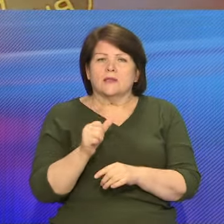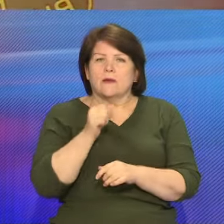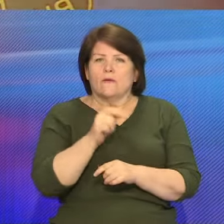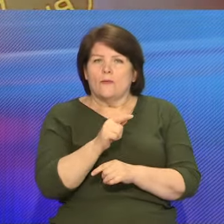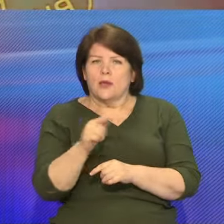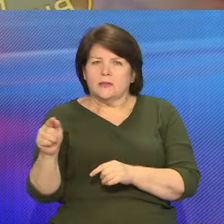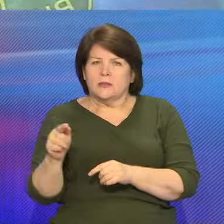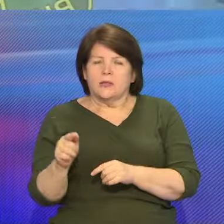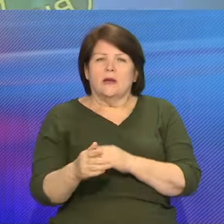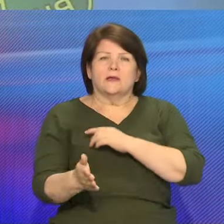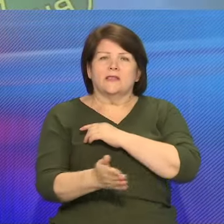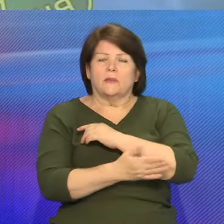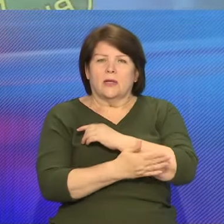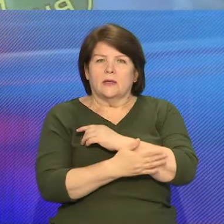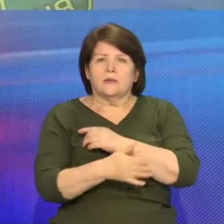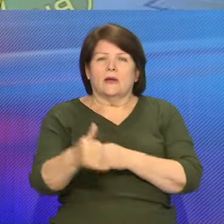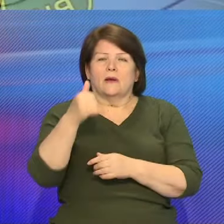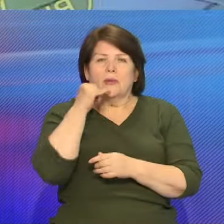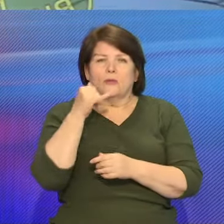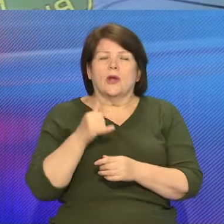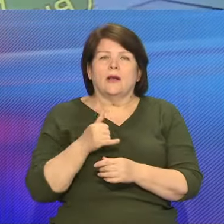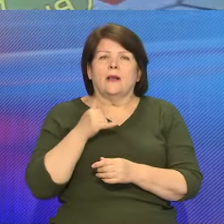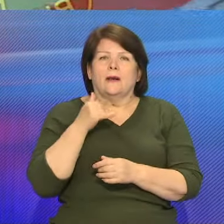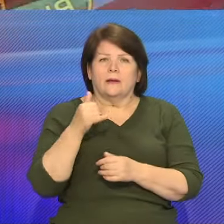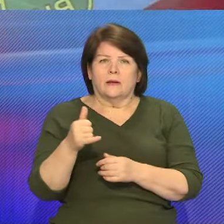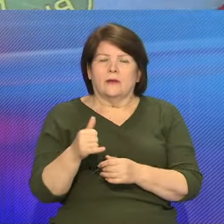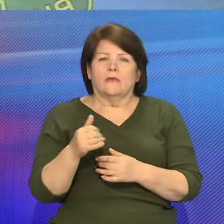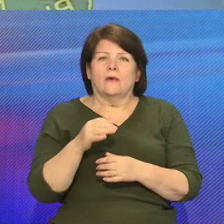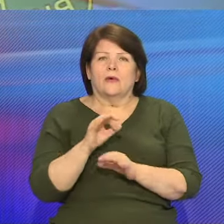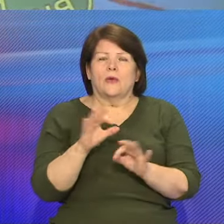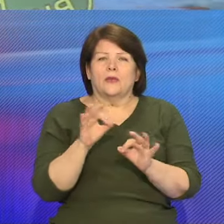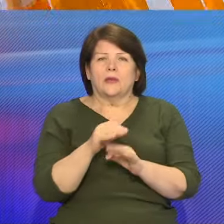з апошняй прамой лініі ў нашай традыцыйнай рубрыцы «Каментары дня».